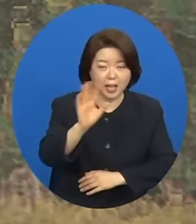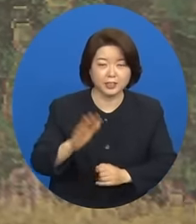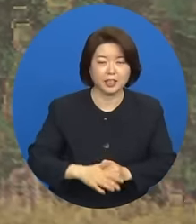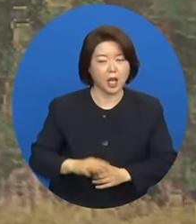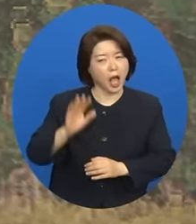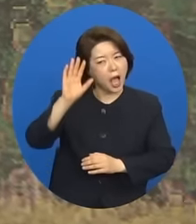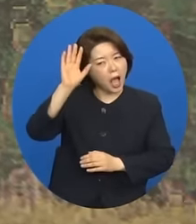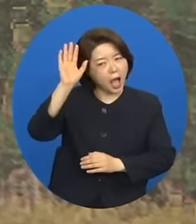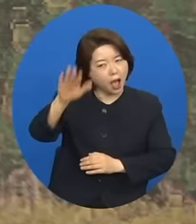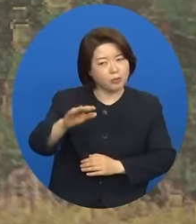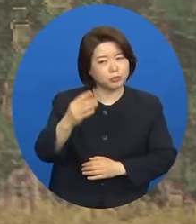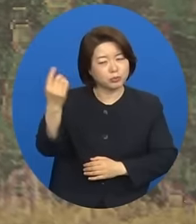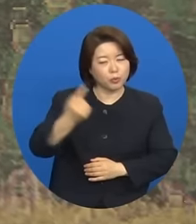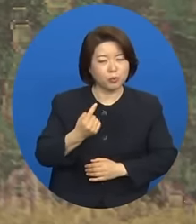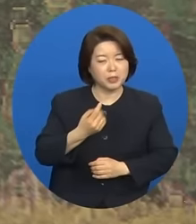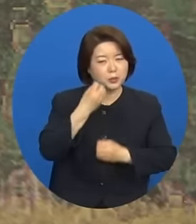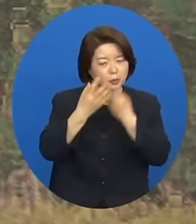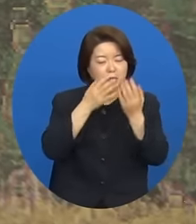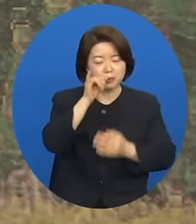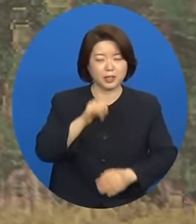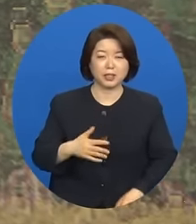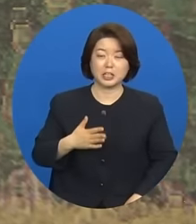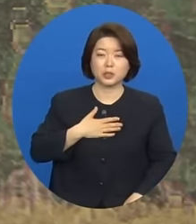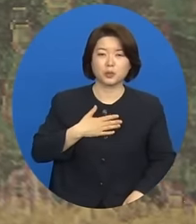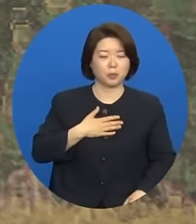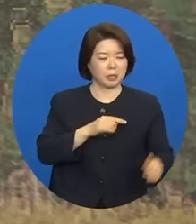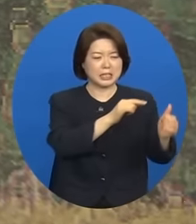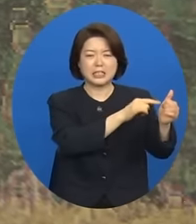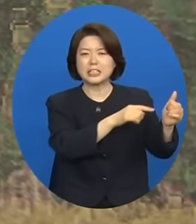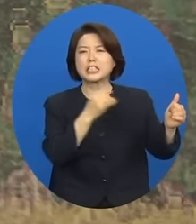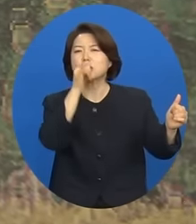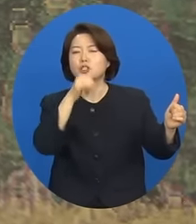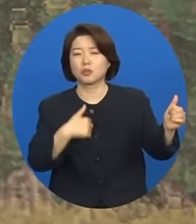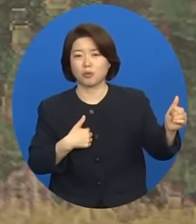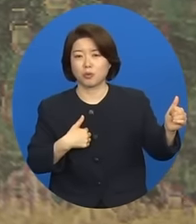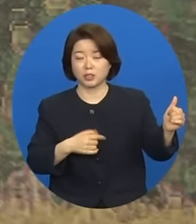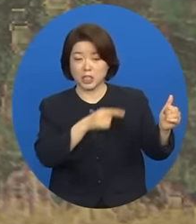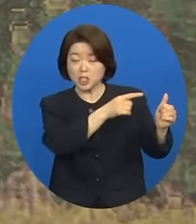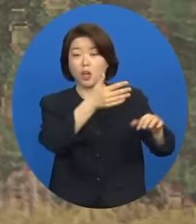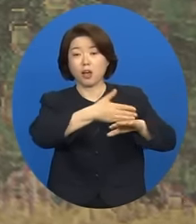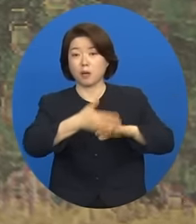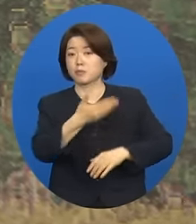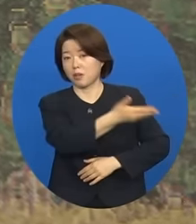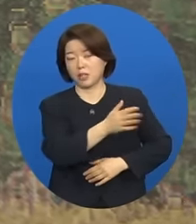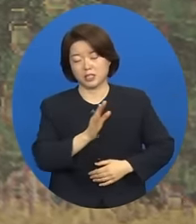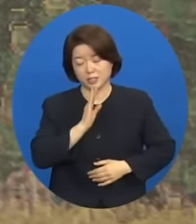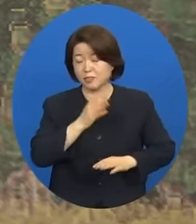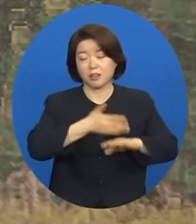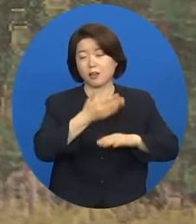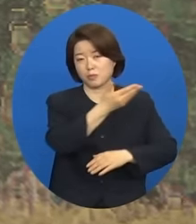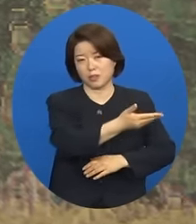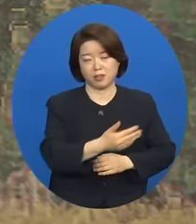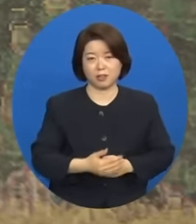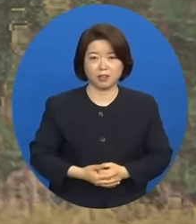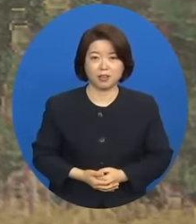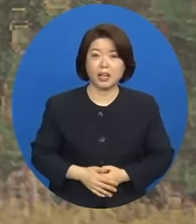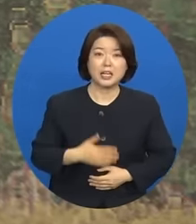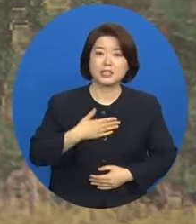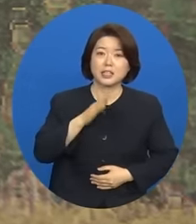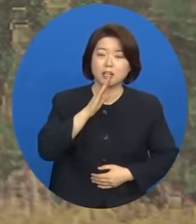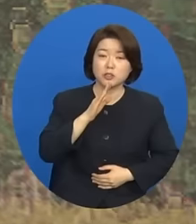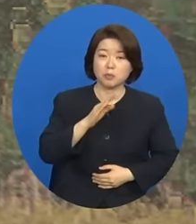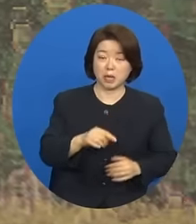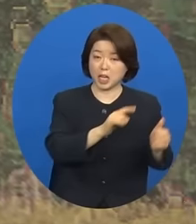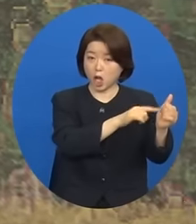것 같아요. 저에게도 라반이 있었습니다. 예. 근데 그 라반 때문에 너무 감사해요. 저 진짜 감사합니다. 제가 정말 그 라반